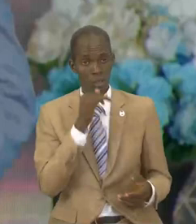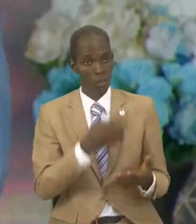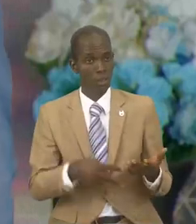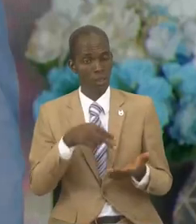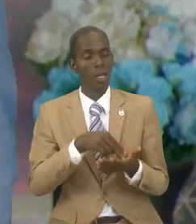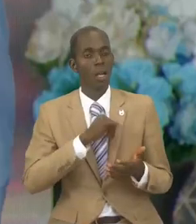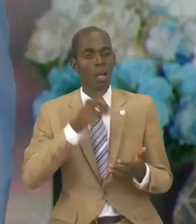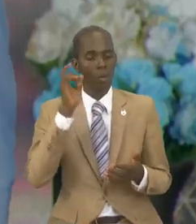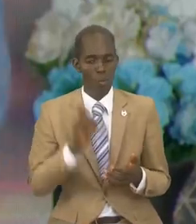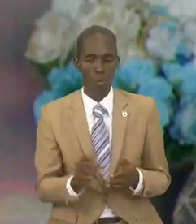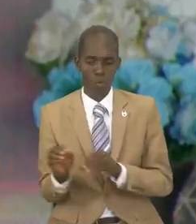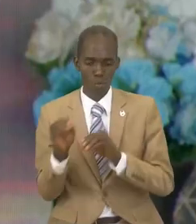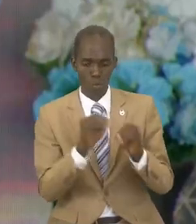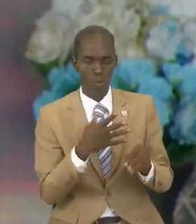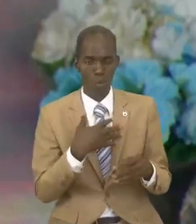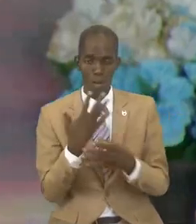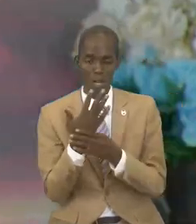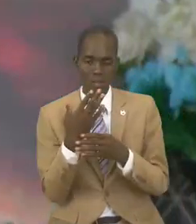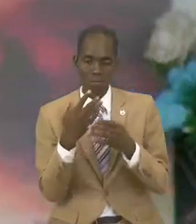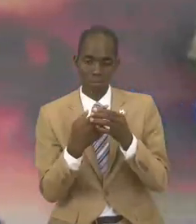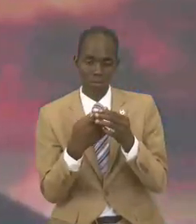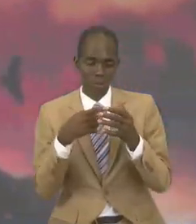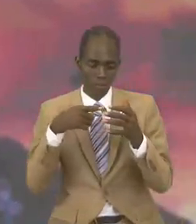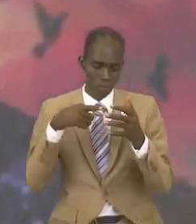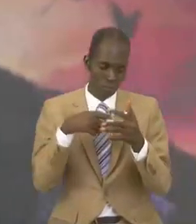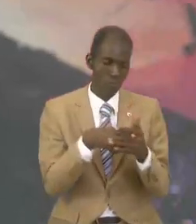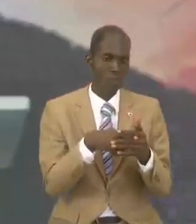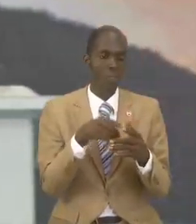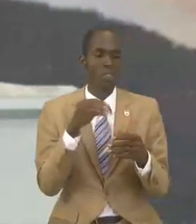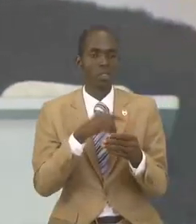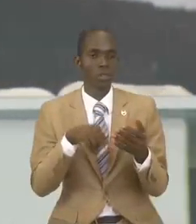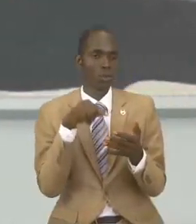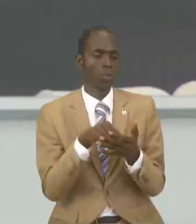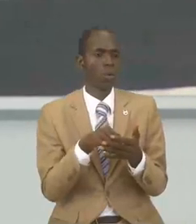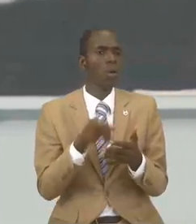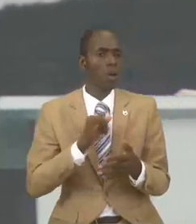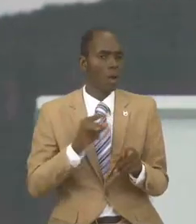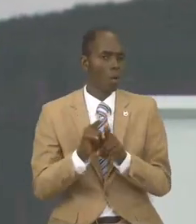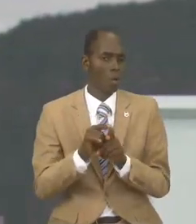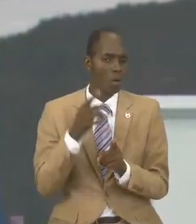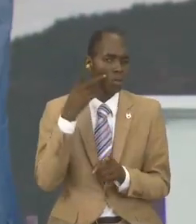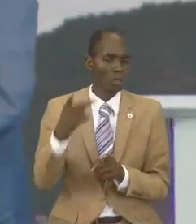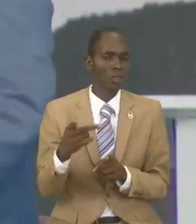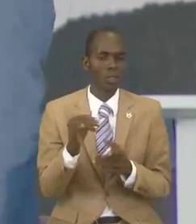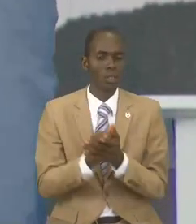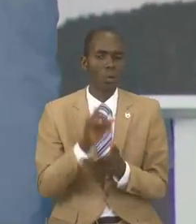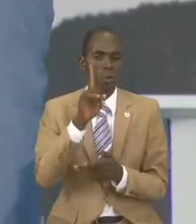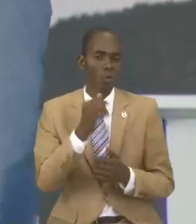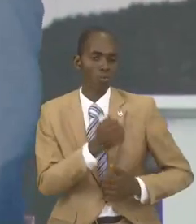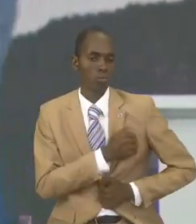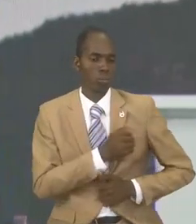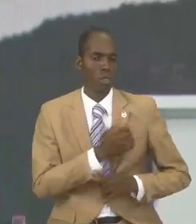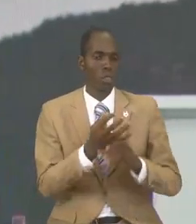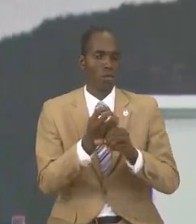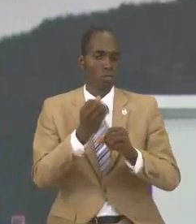doigt dans la marque des clous avant de croire à tout ce que vous dites là. Je sais que l'un des soldats